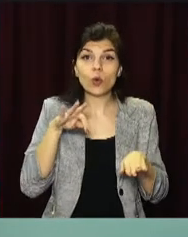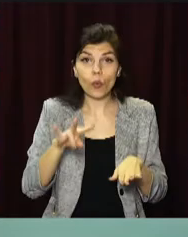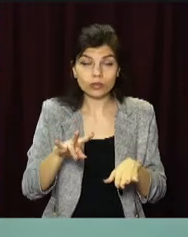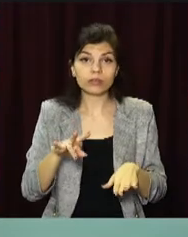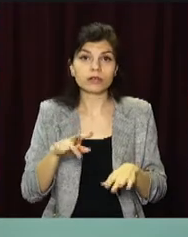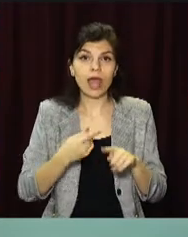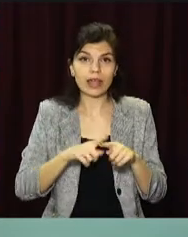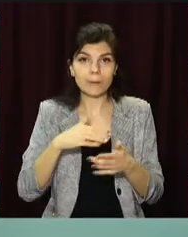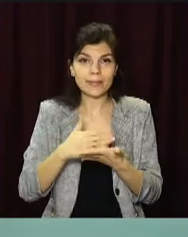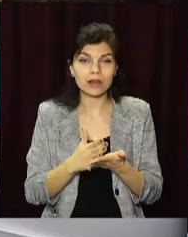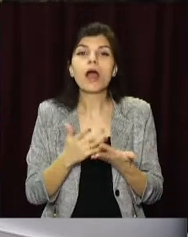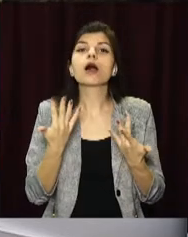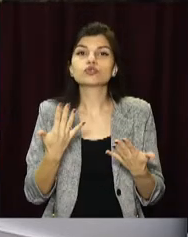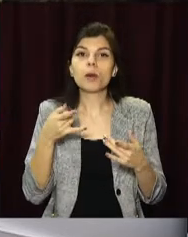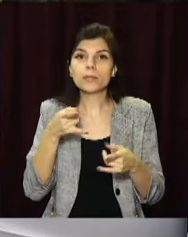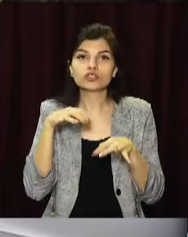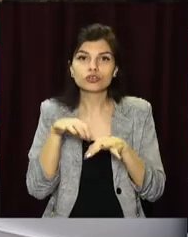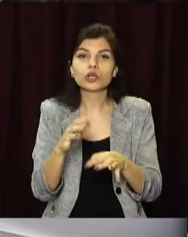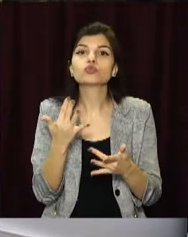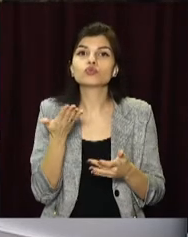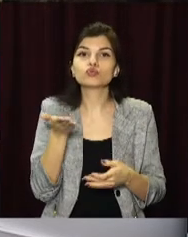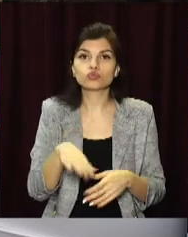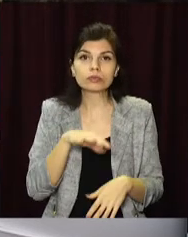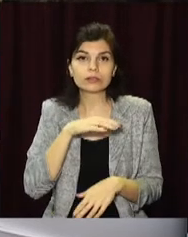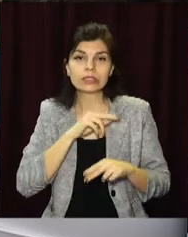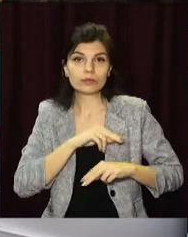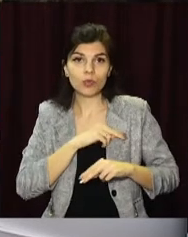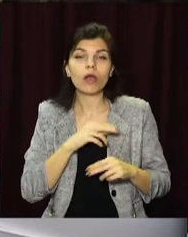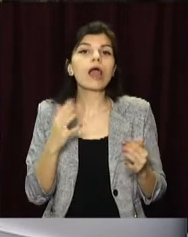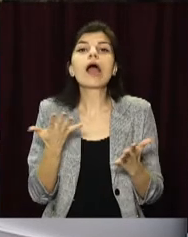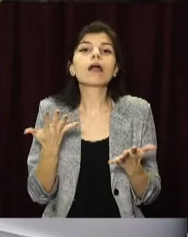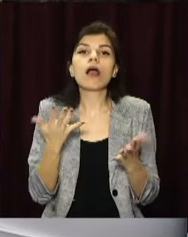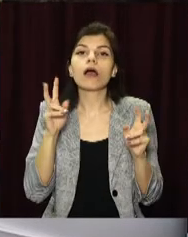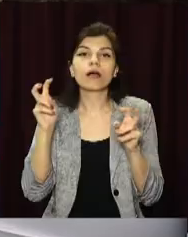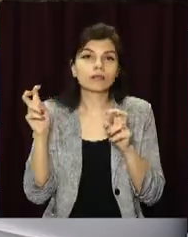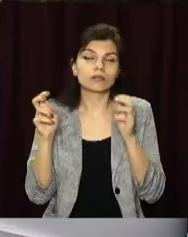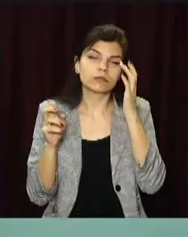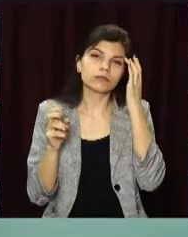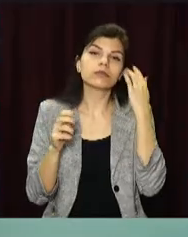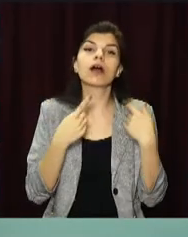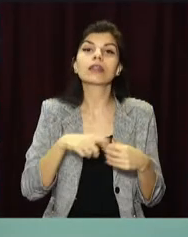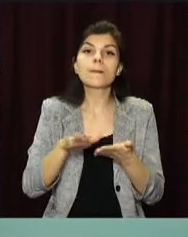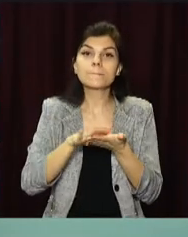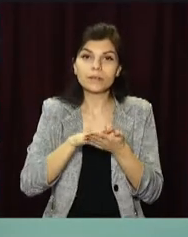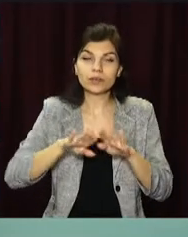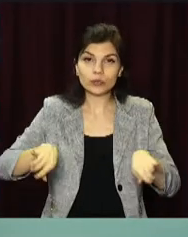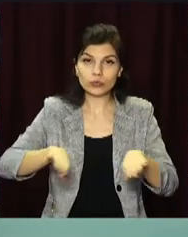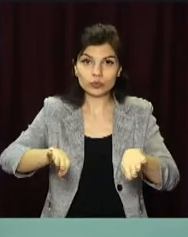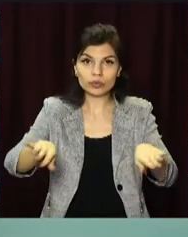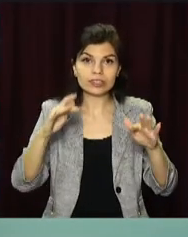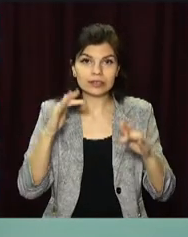матеріалу. Скільки техніки зараз працює на автошляхах і яка саме? Це прибиральна техніка, по-перше, техніка,